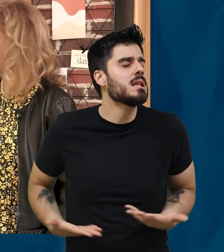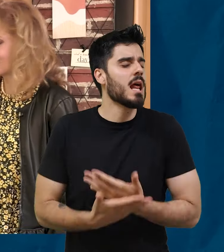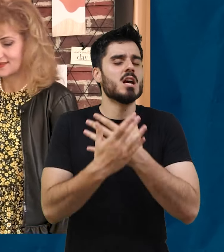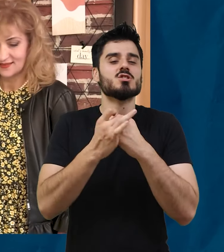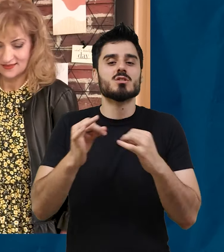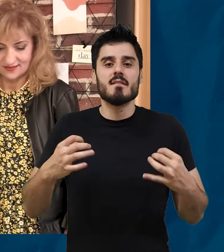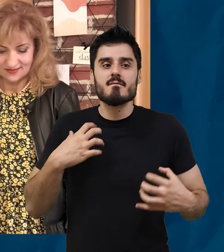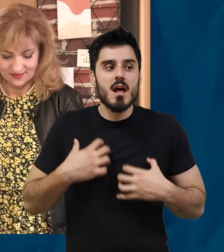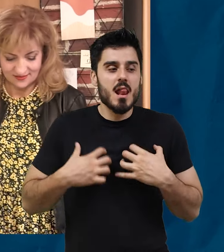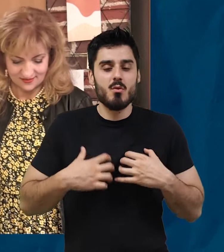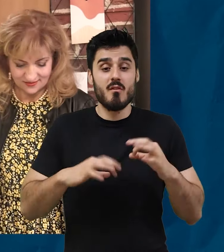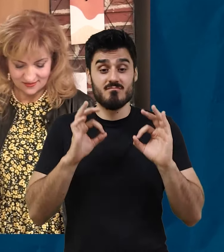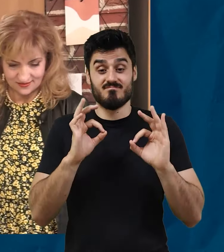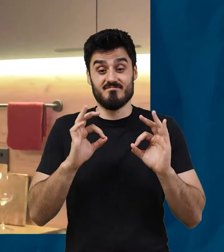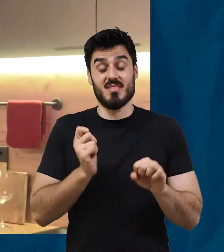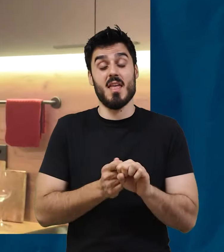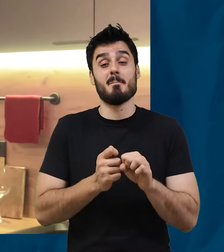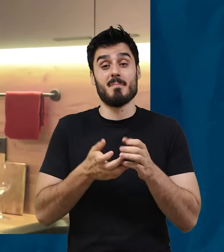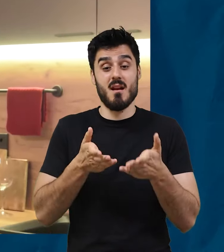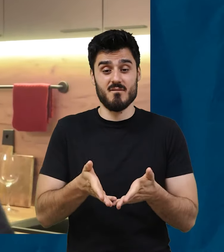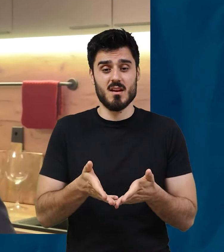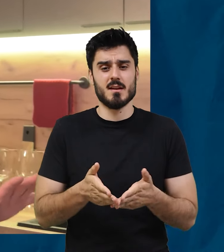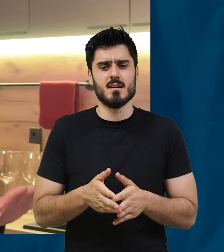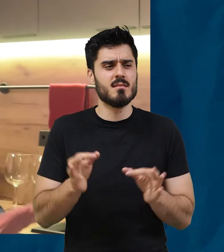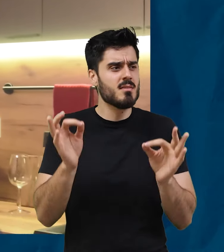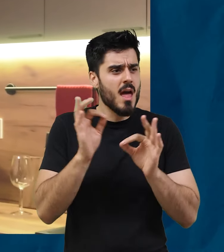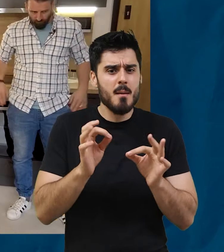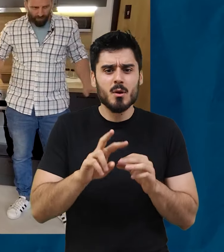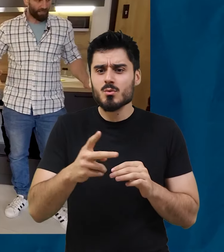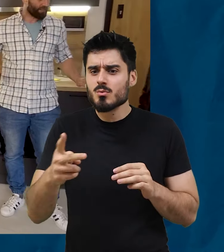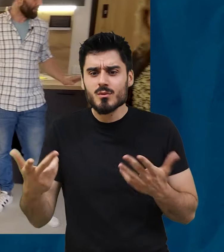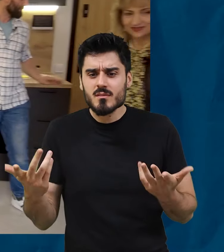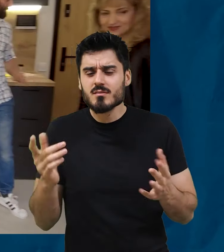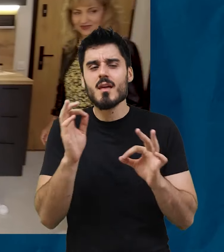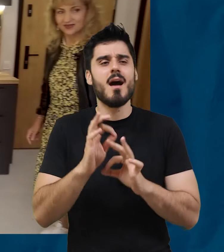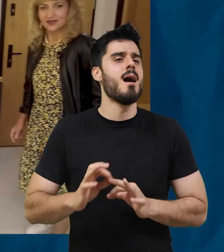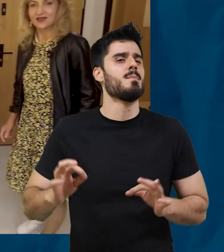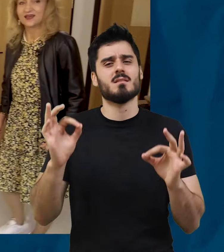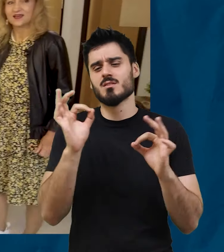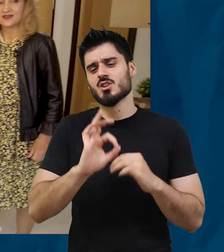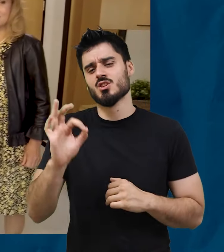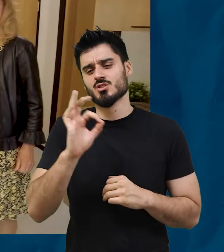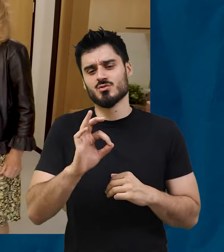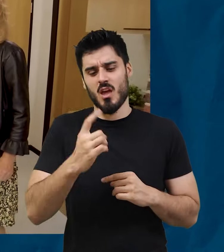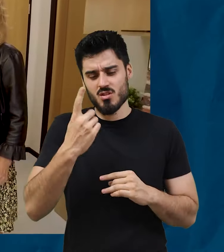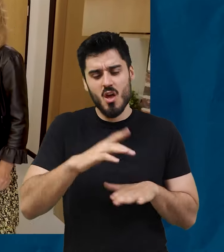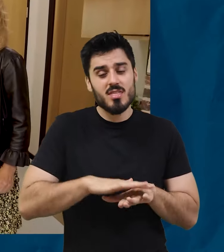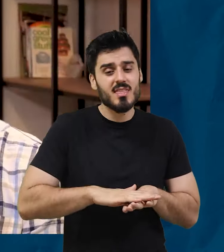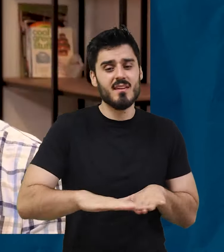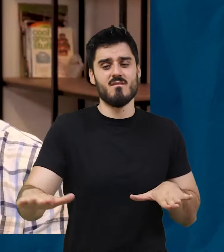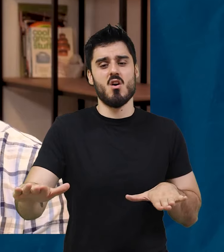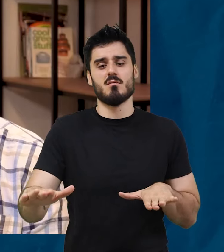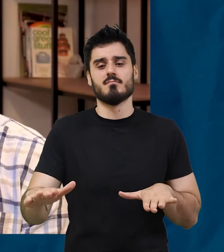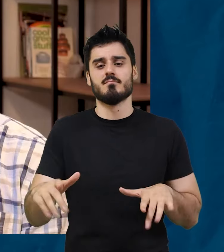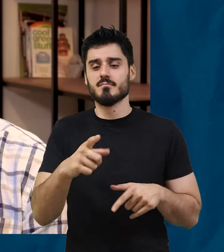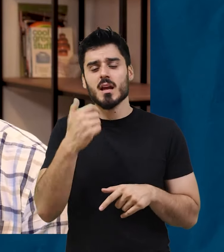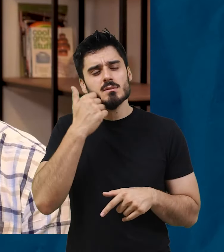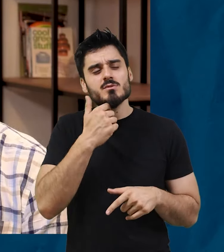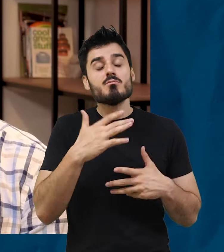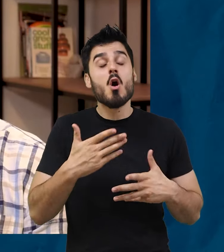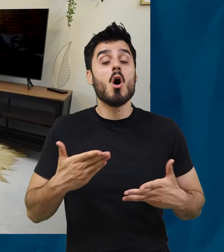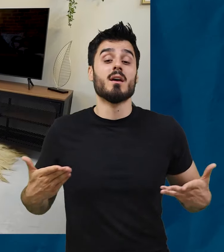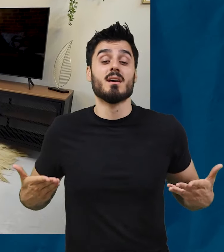и много вълнуващо. Така ми се случи да го направя. И никъде няма преходни лайф? Не, нямаме никъде нищо, едно ниво навсякъде. Пода за мен беше нещо